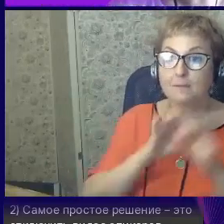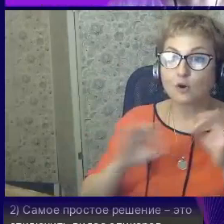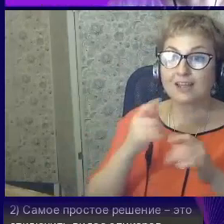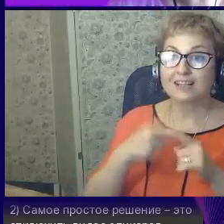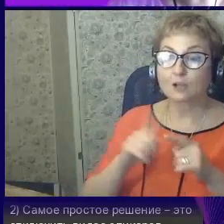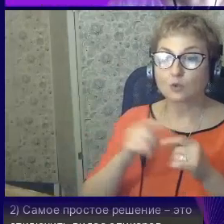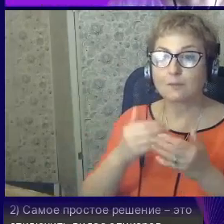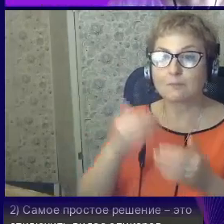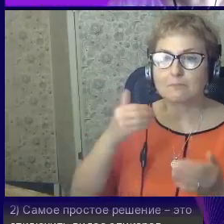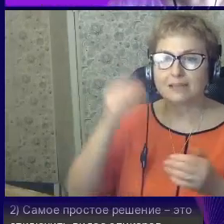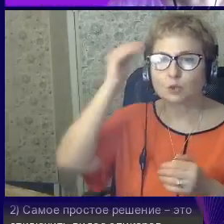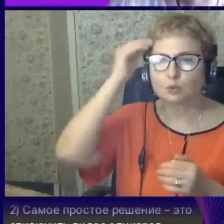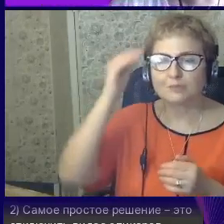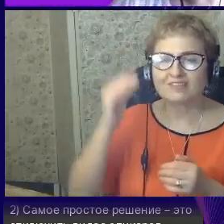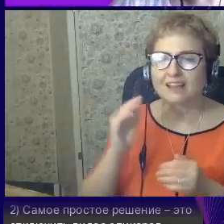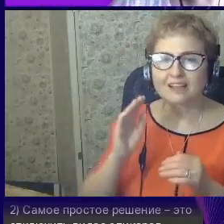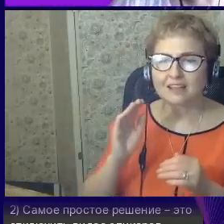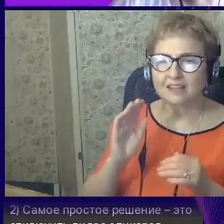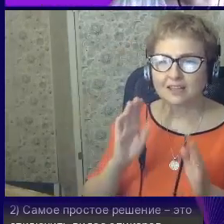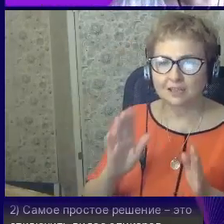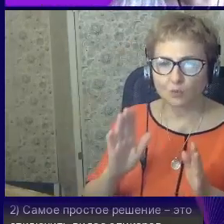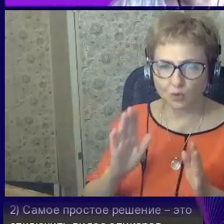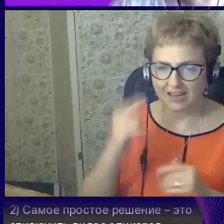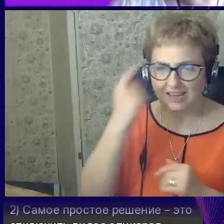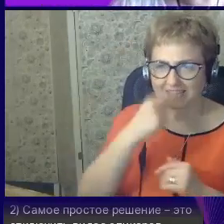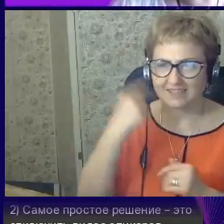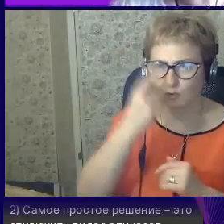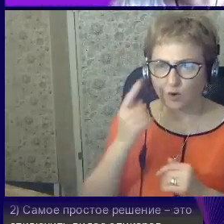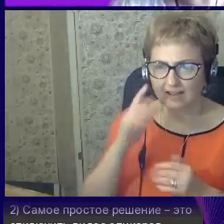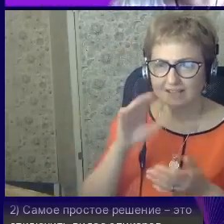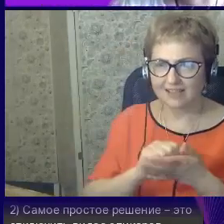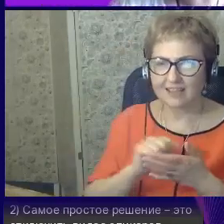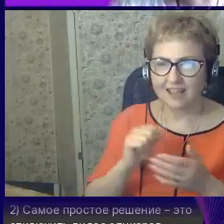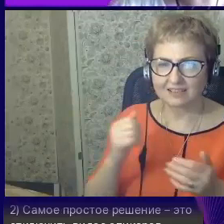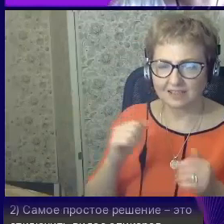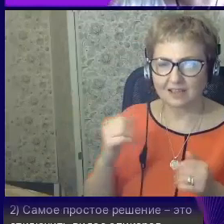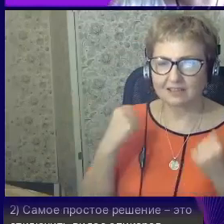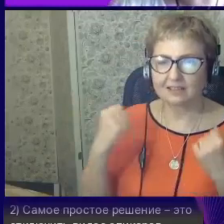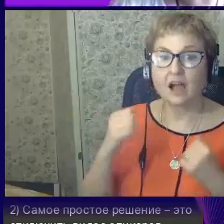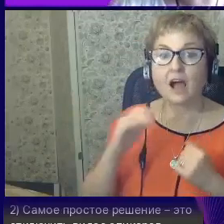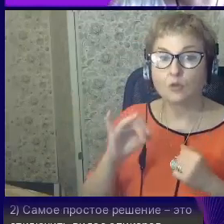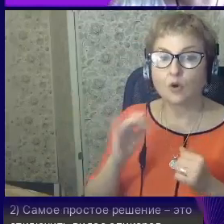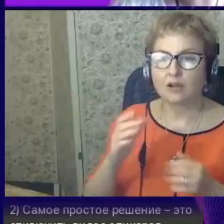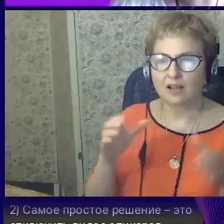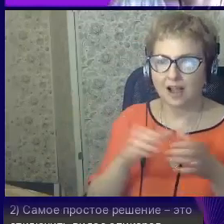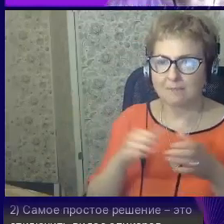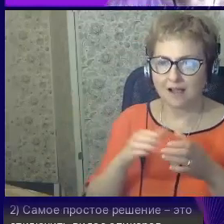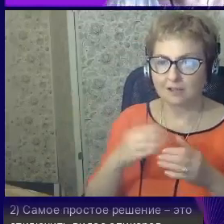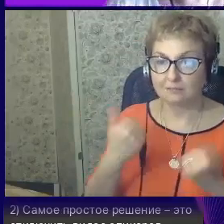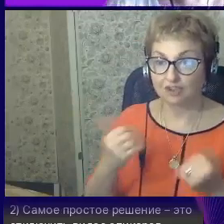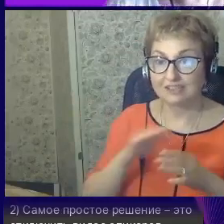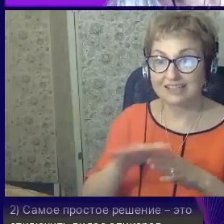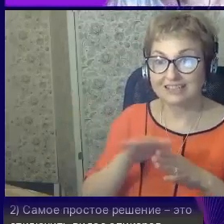Проект, который подразумевает уже не сольные занятия, не индивидуальные, а именно командную работу. Вот. Реализуем мы